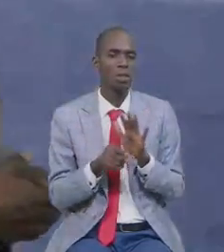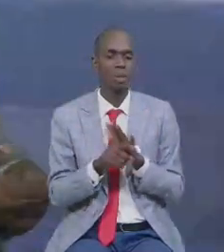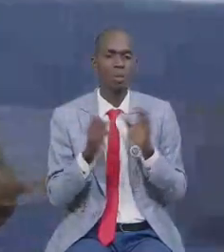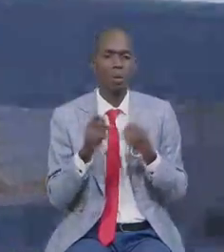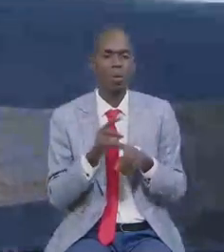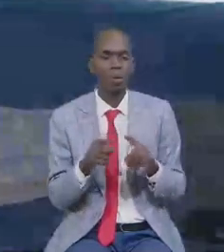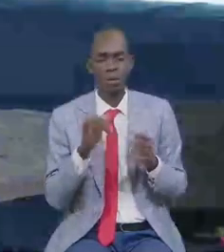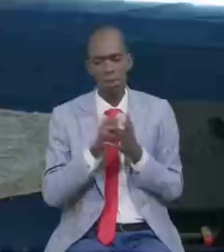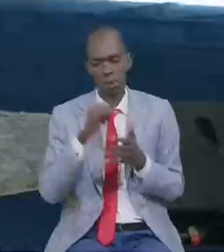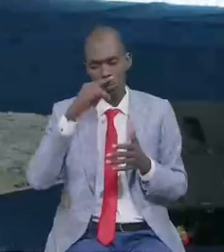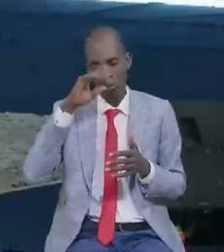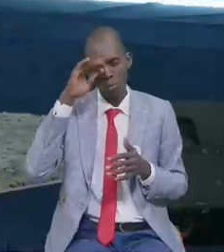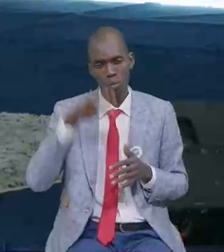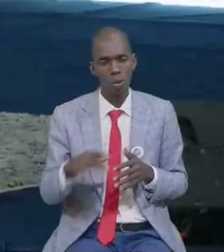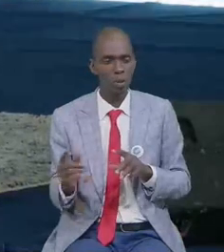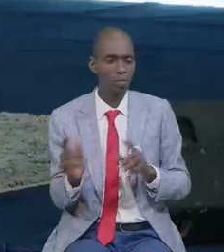vienne,